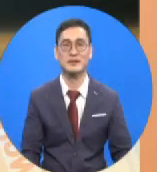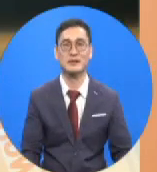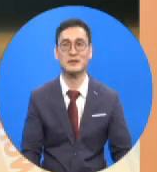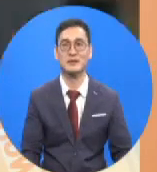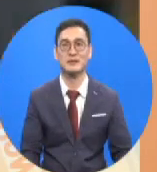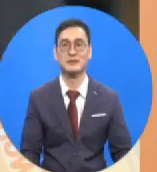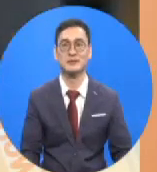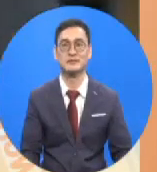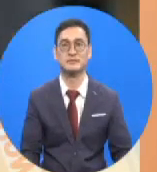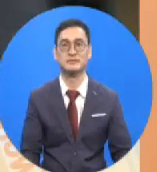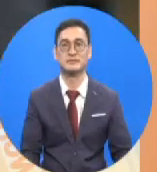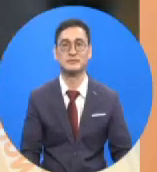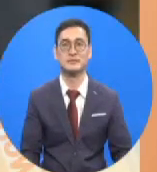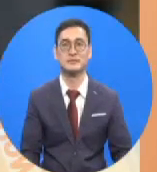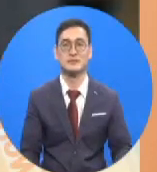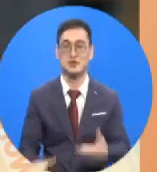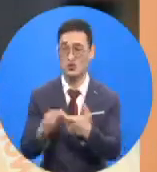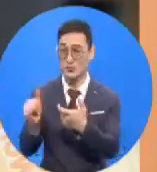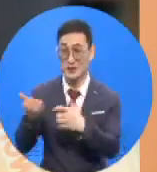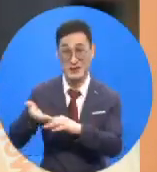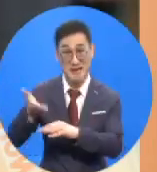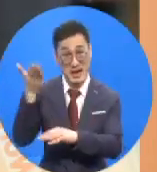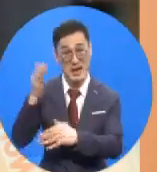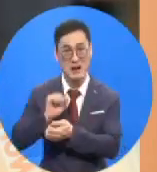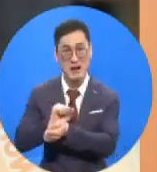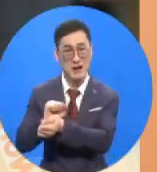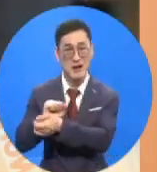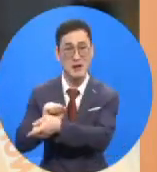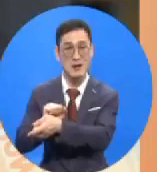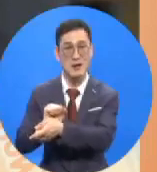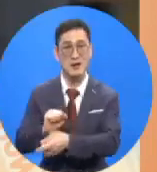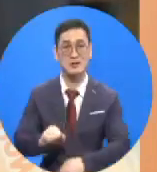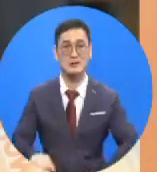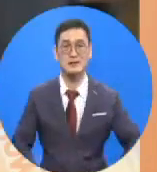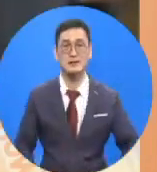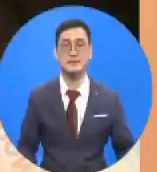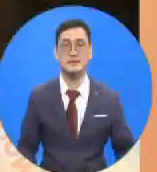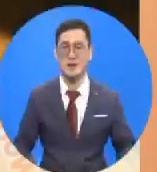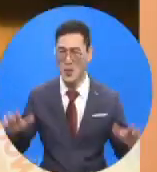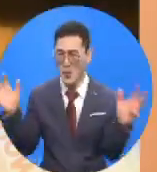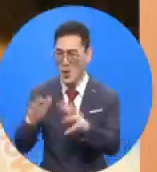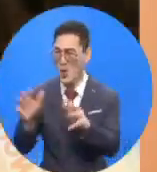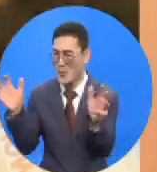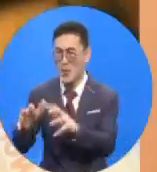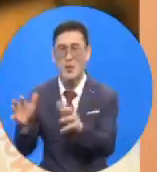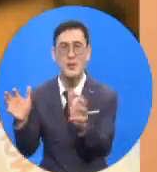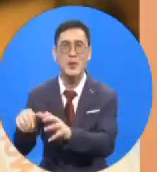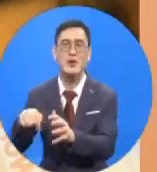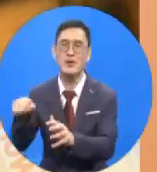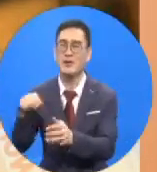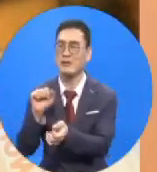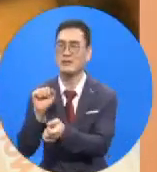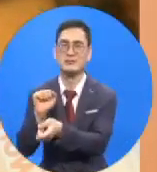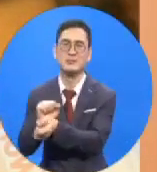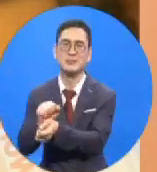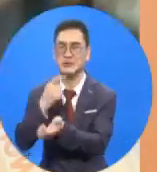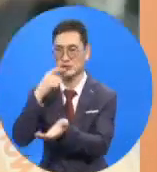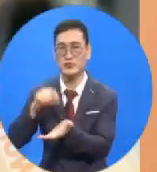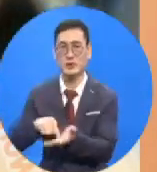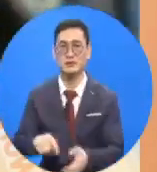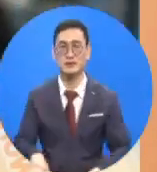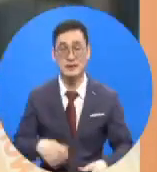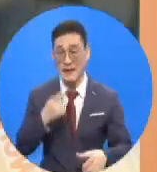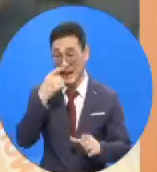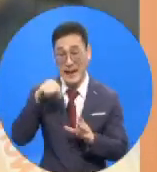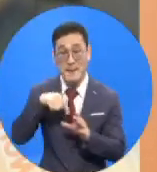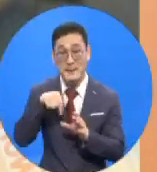있는 것 그 다음에 이제 이 그 은행 관계를 통한 감염 이라든지 이런게 그 다음에 이제 카페같은 가면 보통 제 마스크를 떼고